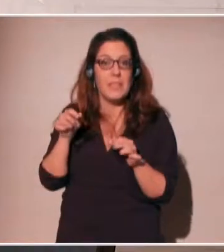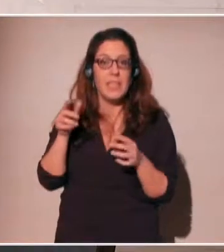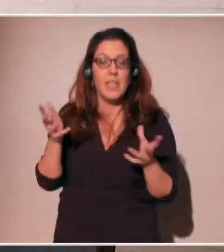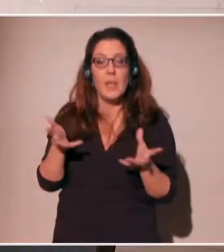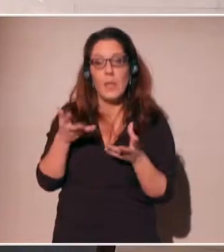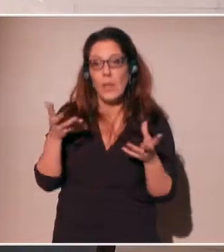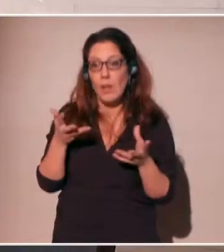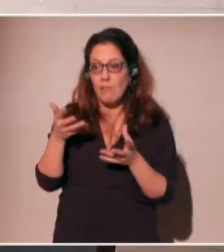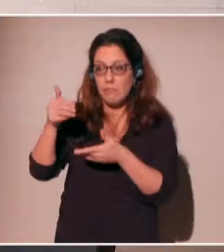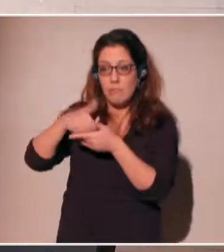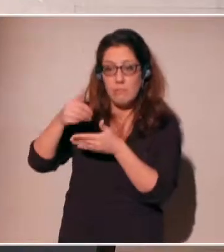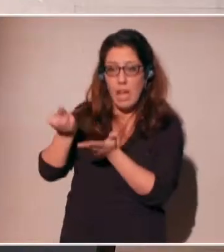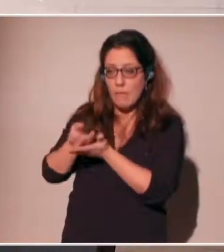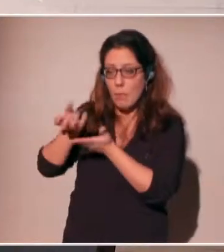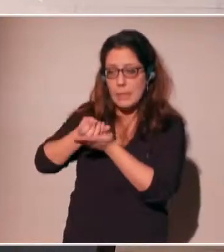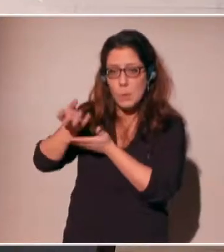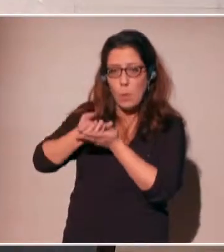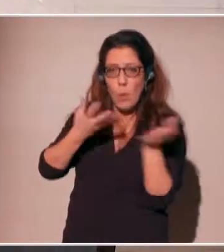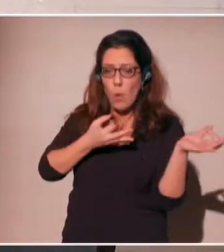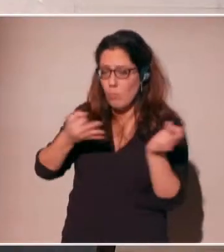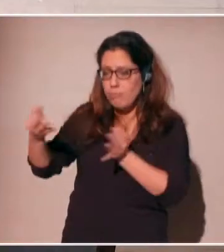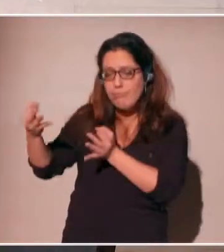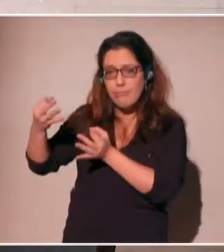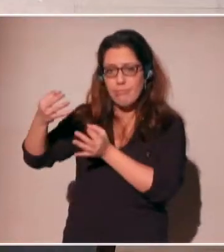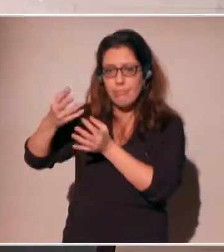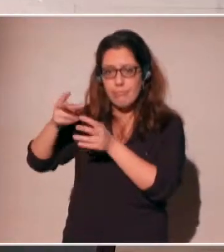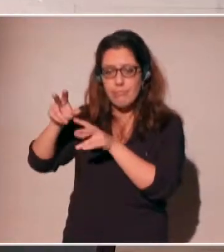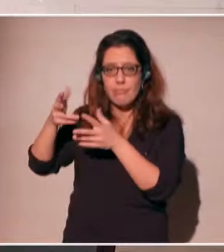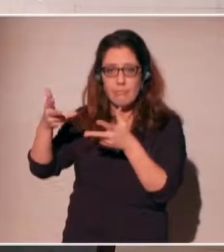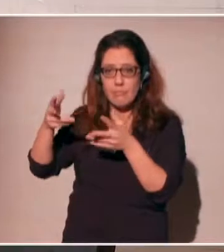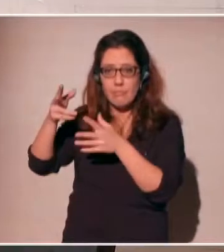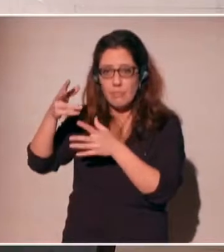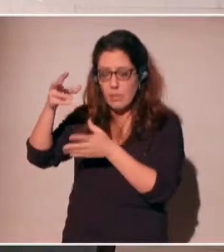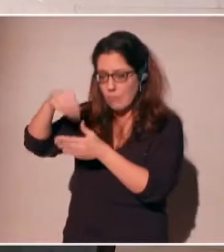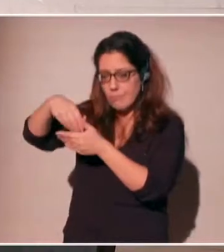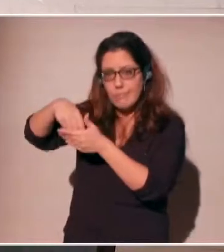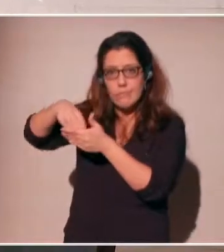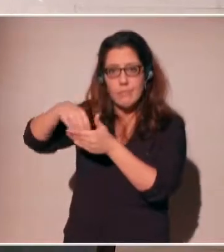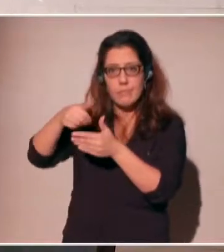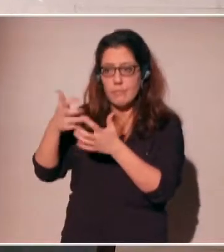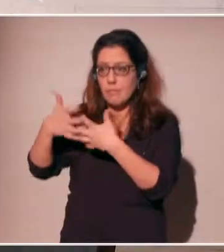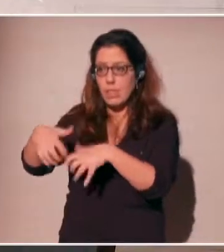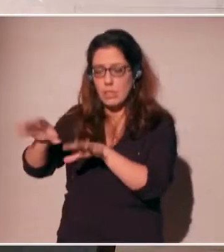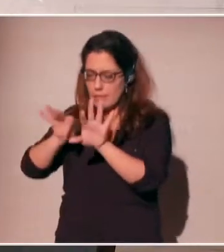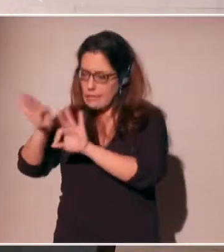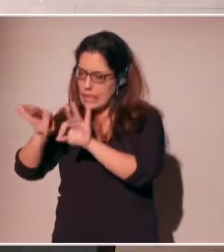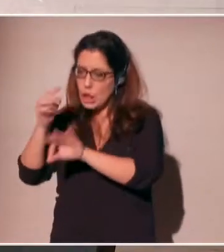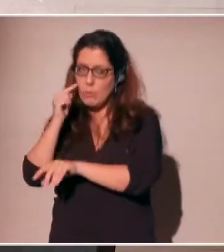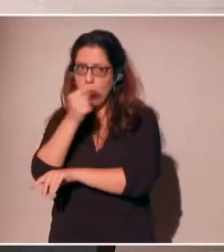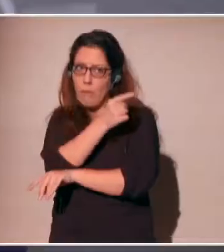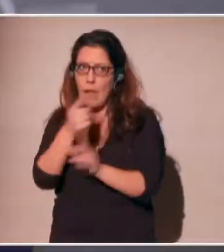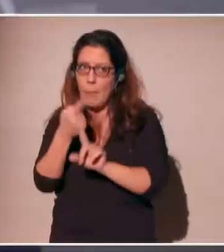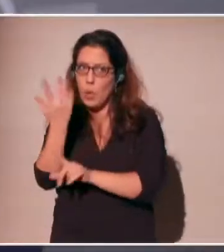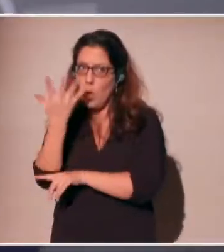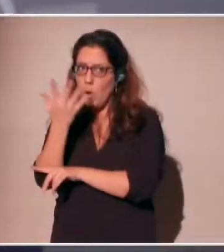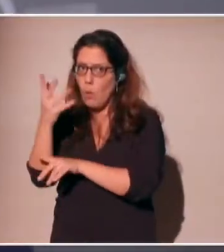millions d'informations chaque jour et sélectionne pour moi ce qui est le plus important. Ce qui veut dire que chaque jour,